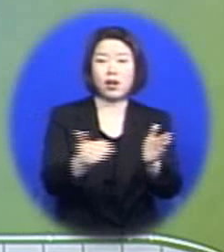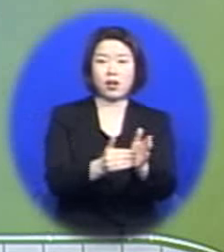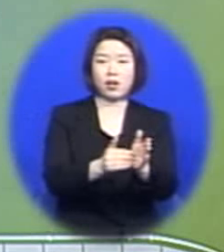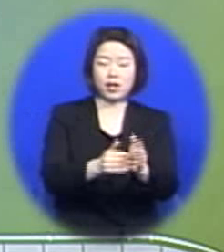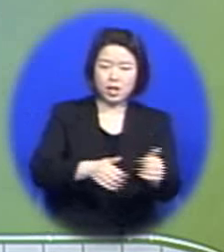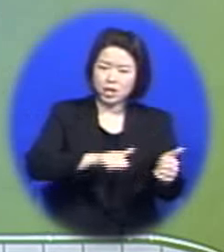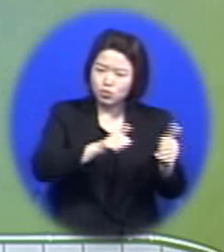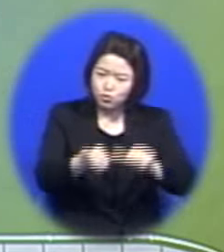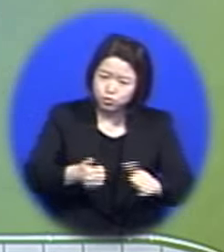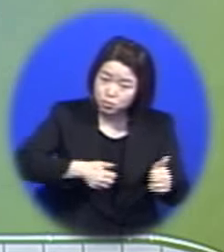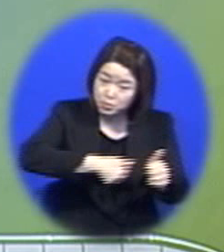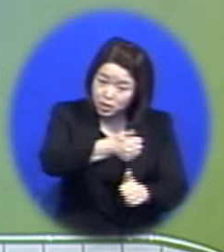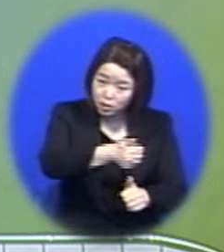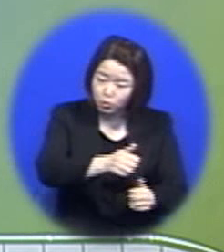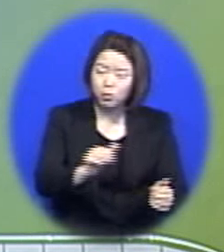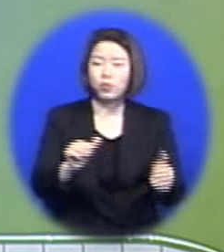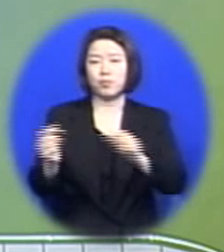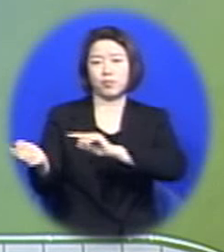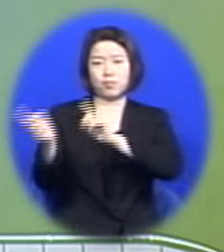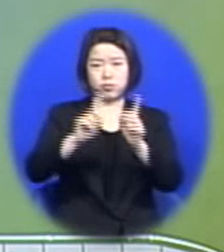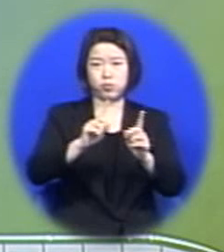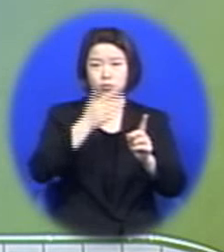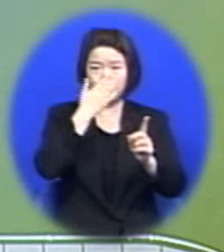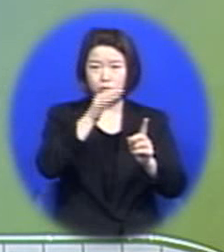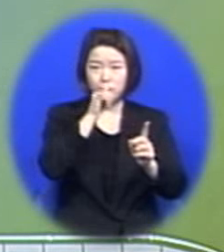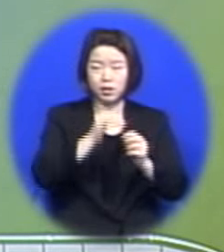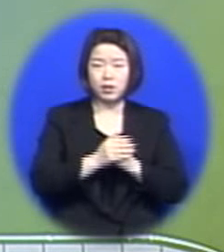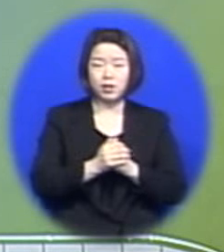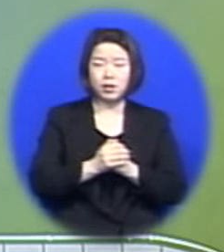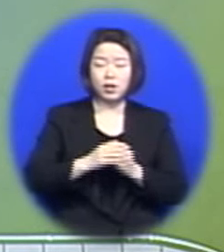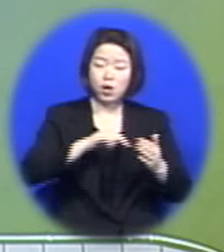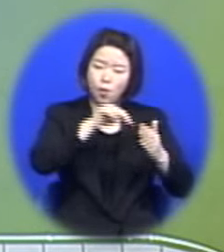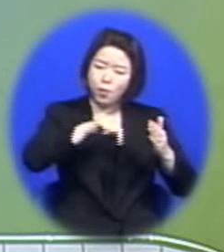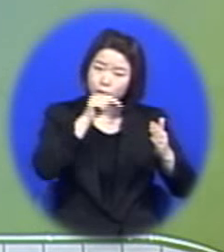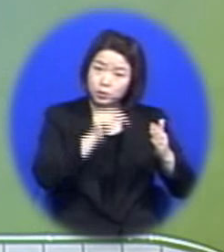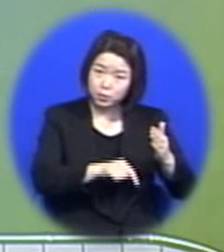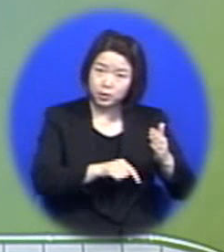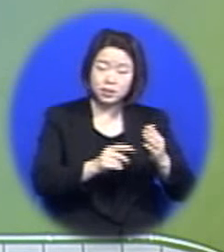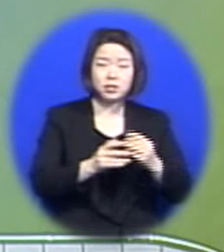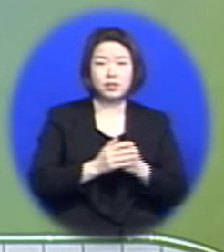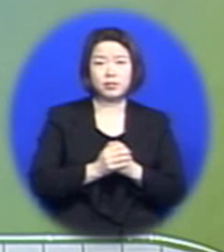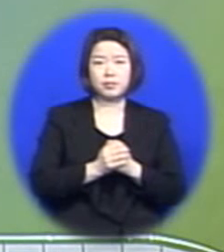죽음을 이기시고 부활하셨대! 우리 속에서